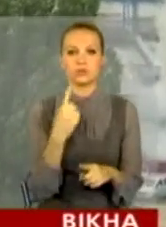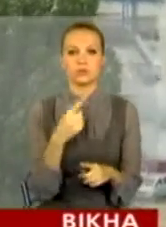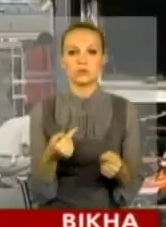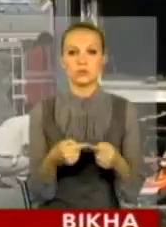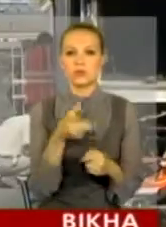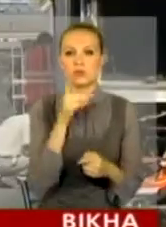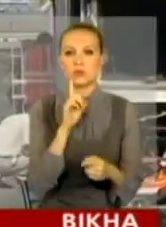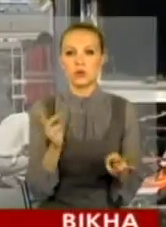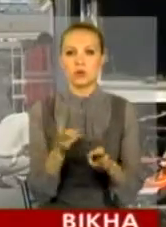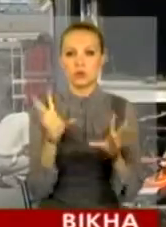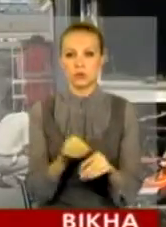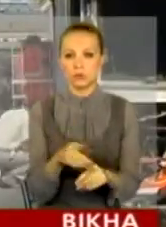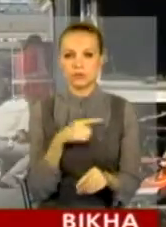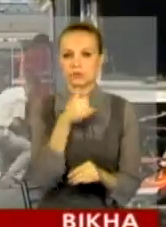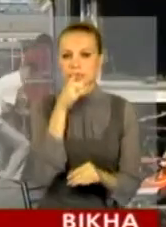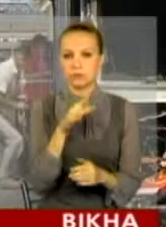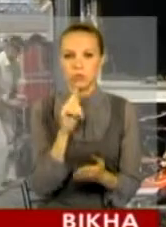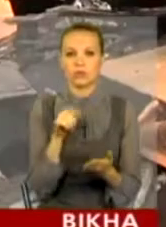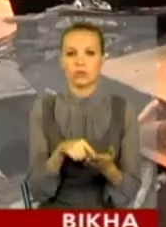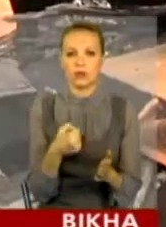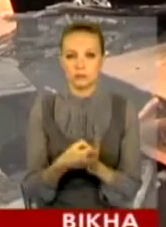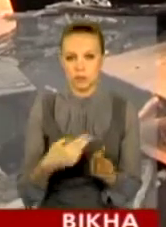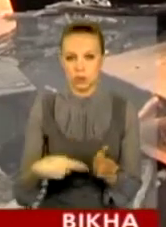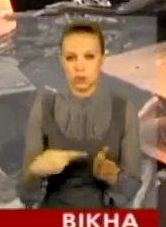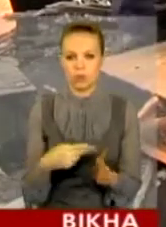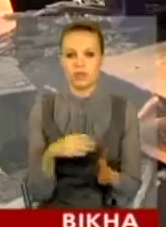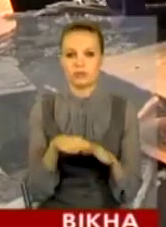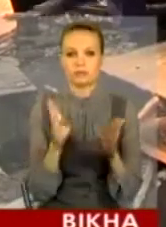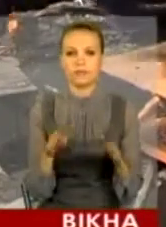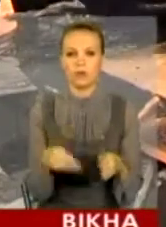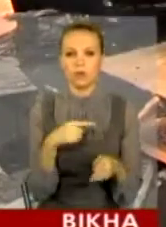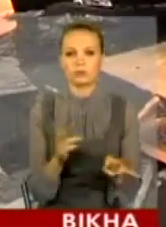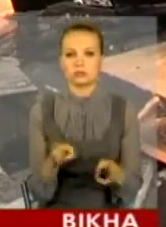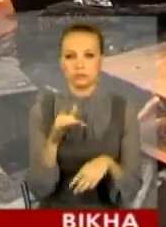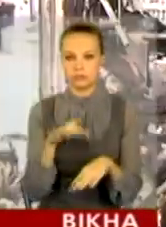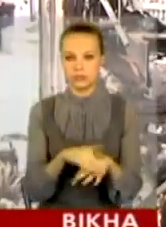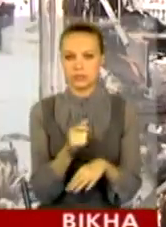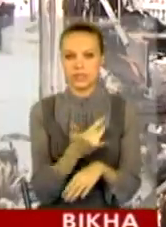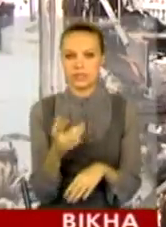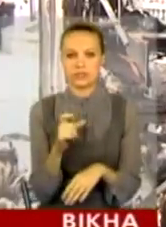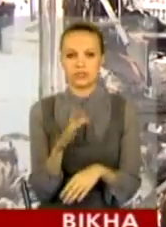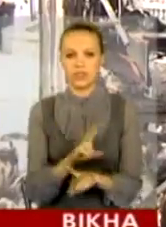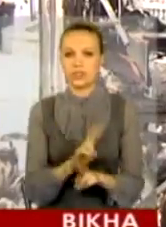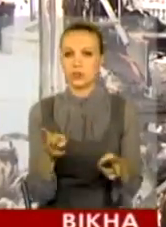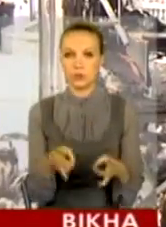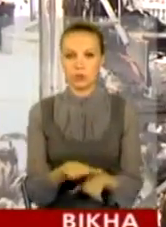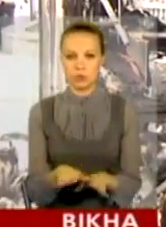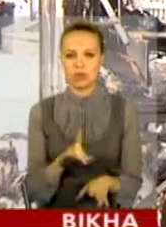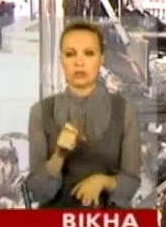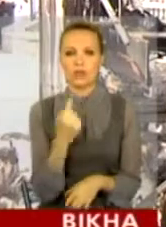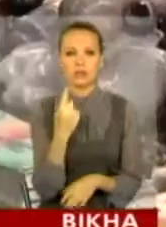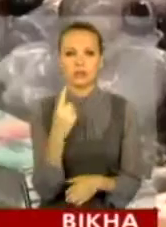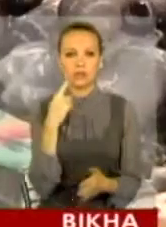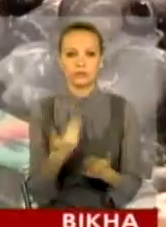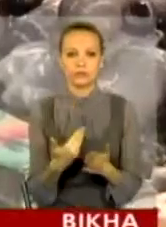поки пожежу не гасили, вони не змогли потрапити до потягів. Кіоск вигорів за лічені хвилини, ніхто не постраждав. За